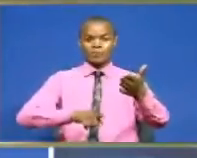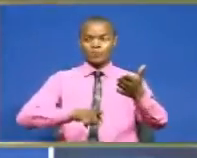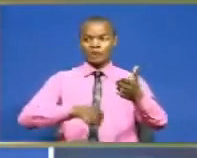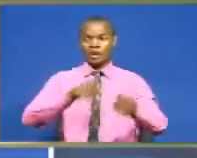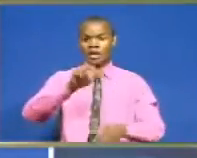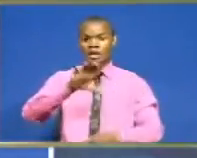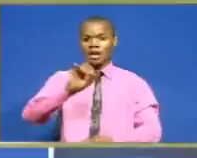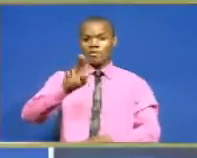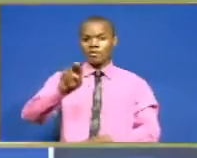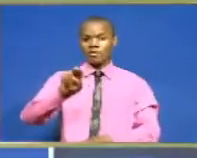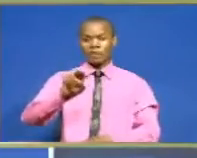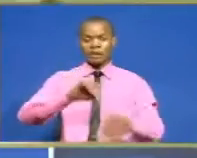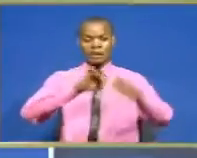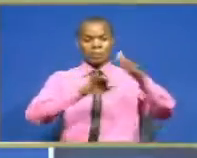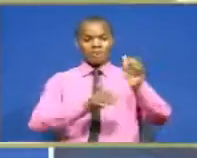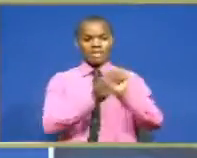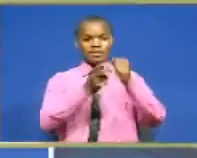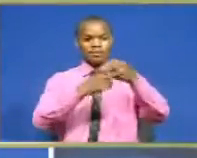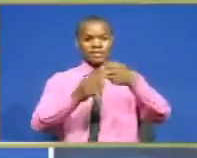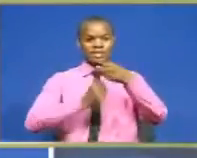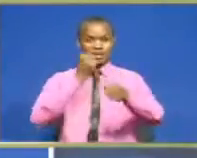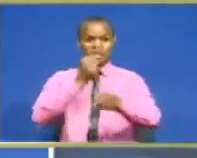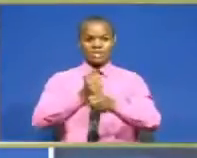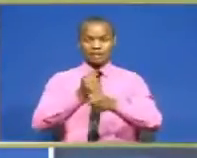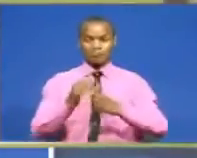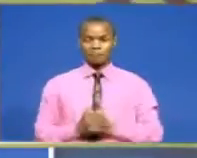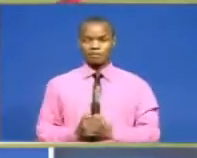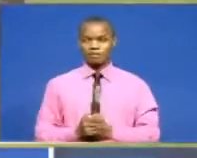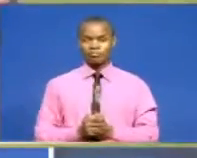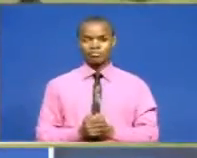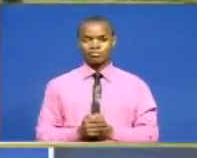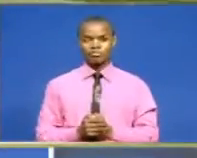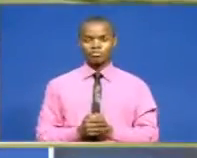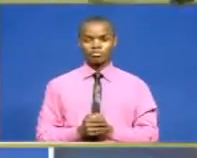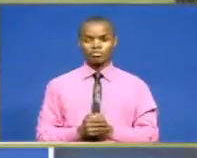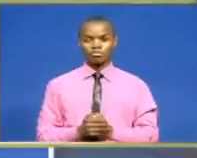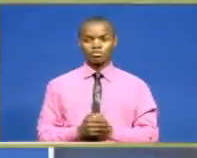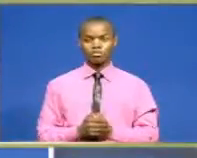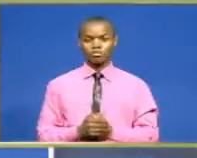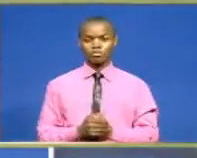wa miaka 17. Frederick Muki, Darubini Michezo.